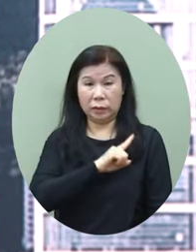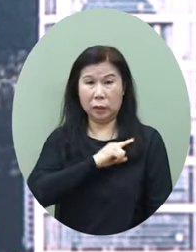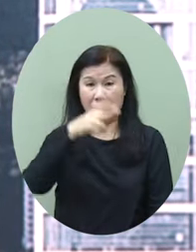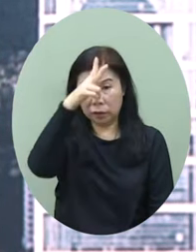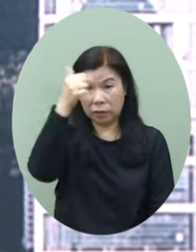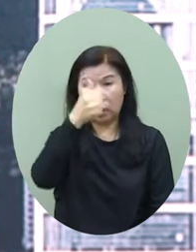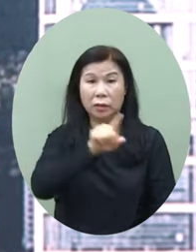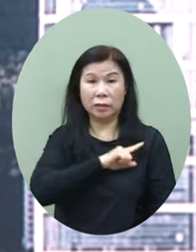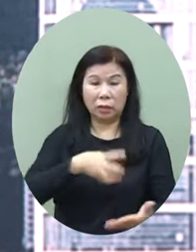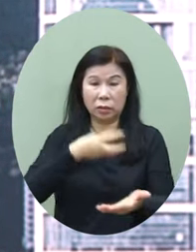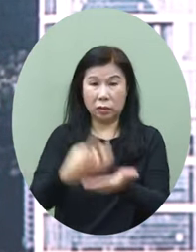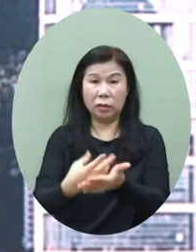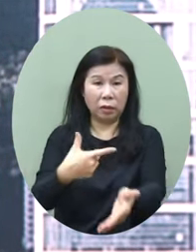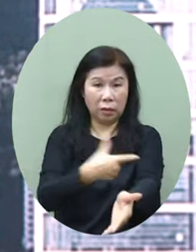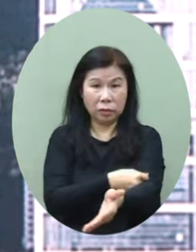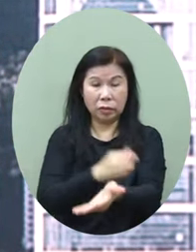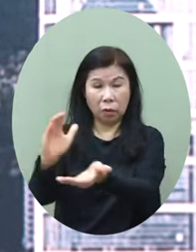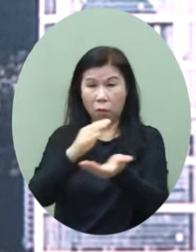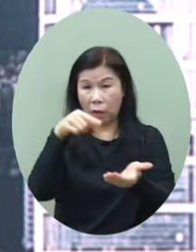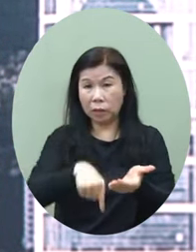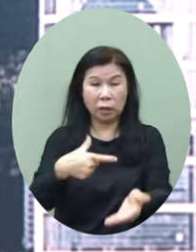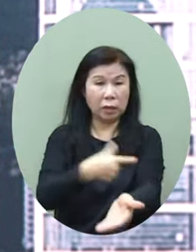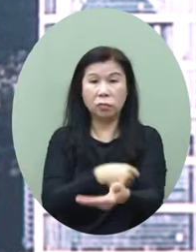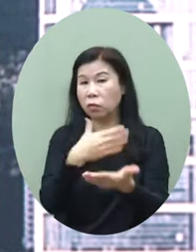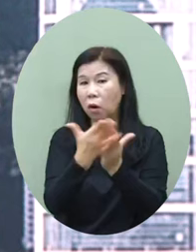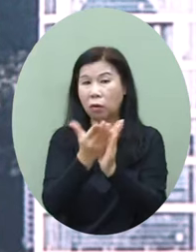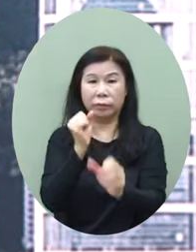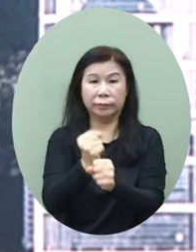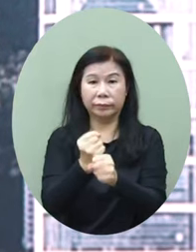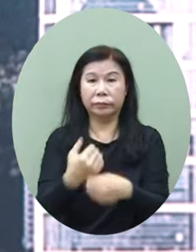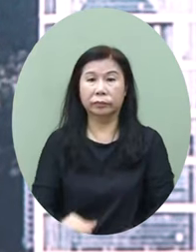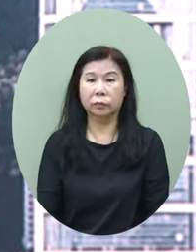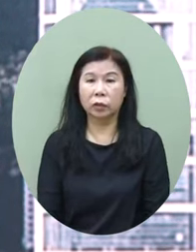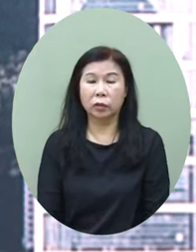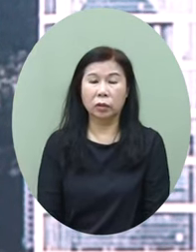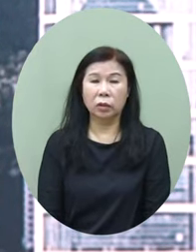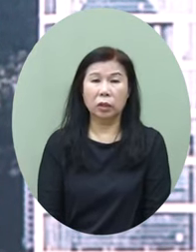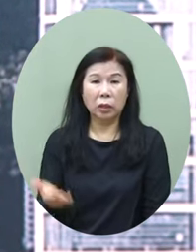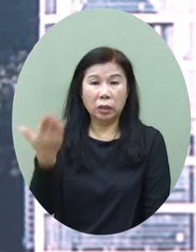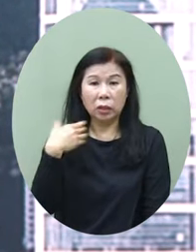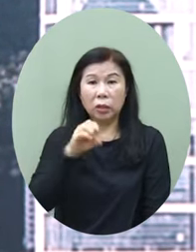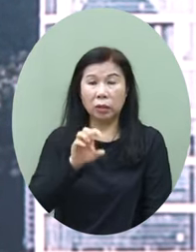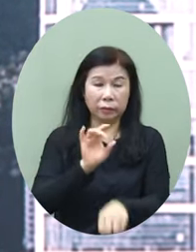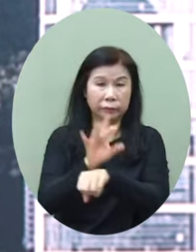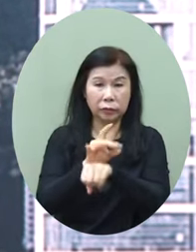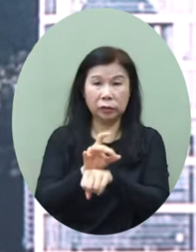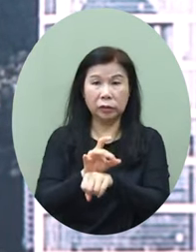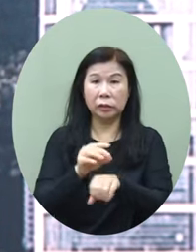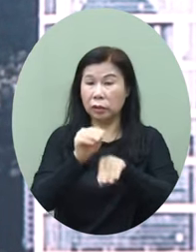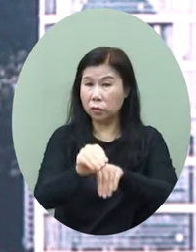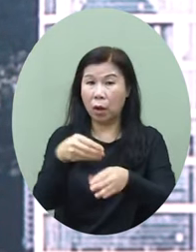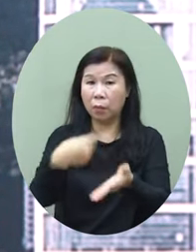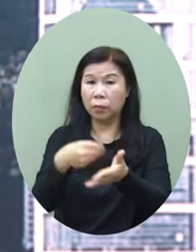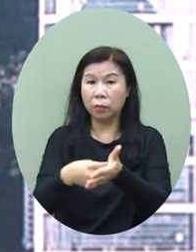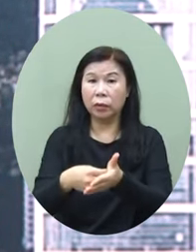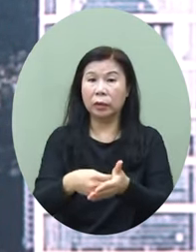很緊張這個疫苗的供應和接種的工作但我們早前透過這些預先的採購協議買